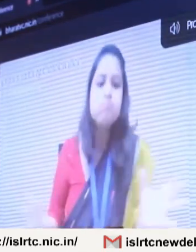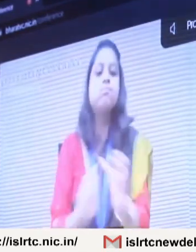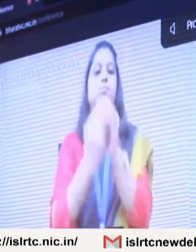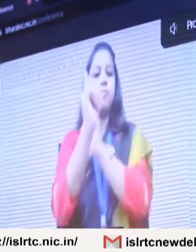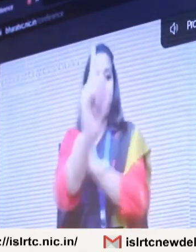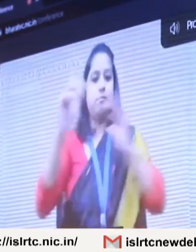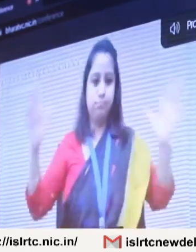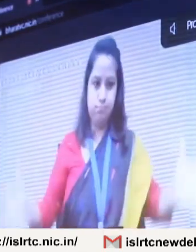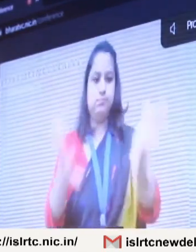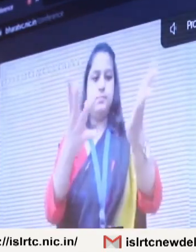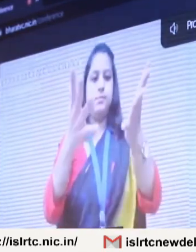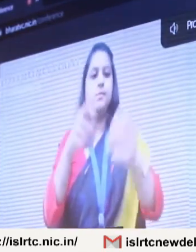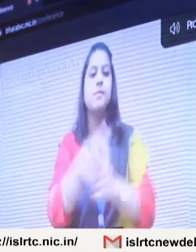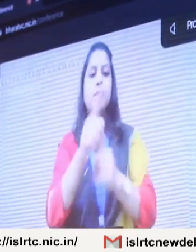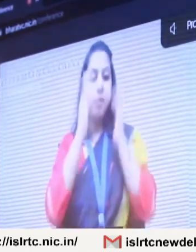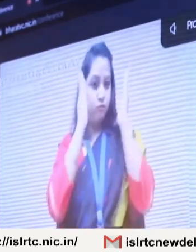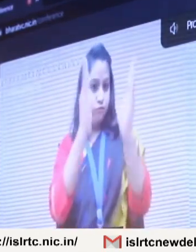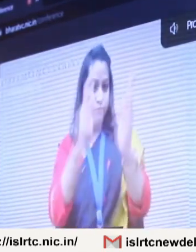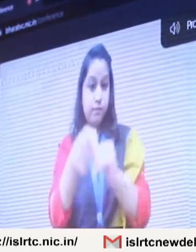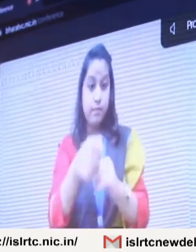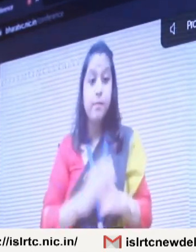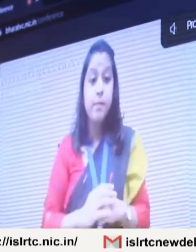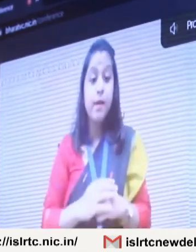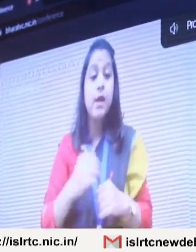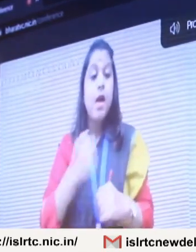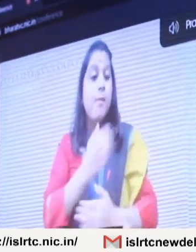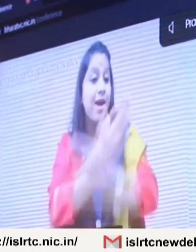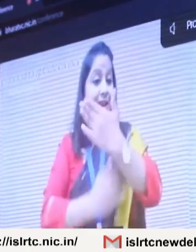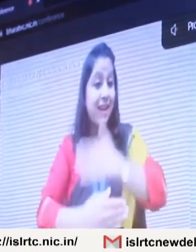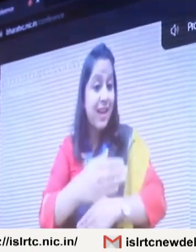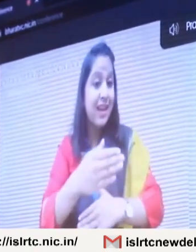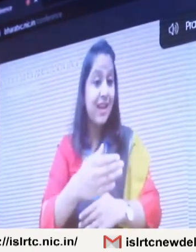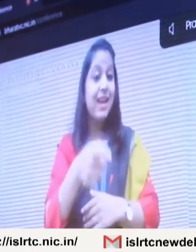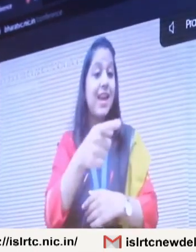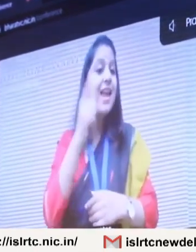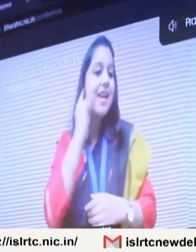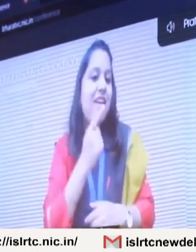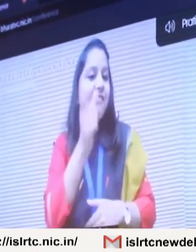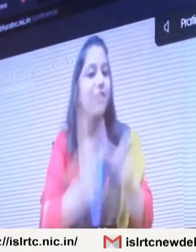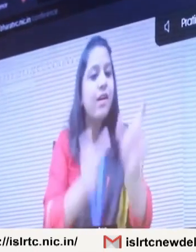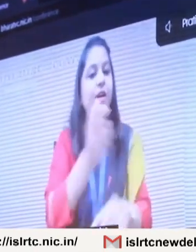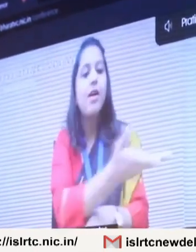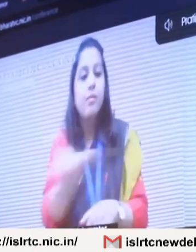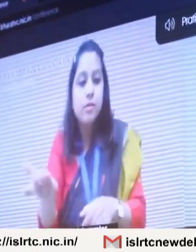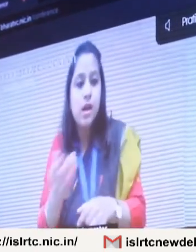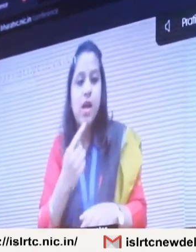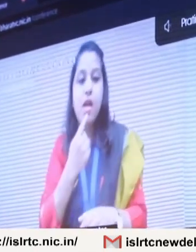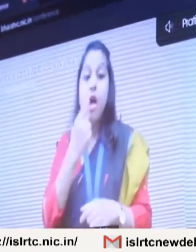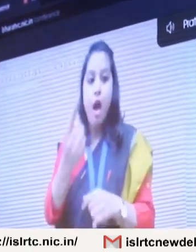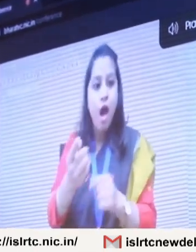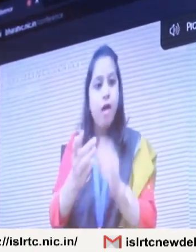में डाल दिया है। स्वाभाविक और हमारे श्रवण बाधित बच्चों हम सब एक है, उन्होंने ऐसा बोल दिया, ऐसा कर